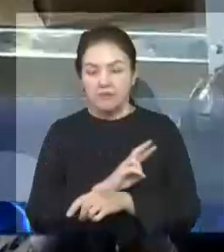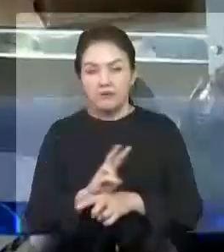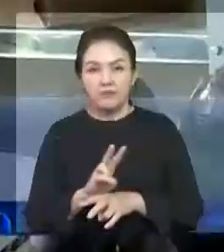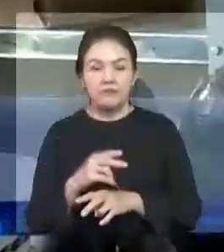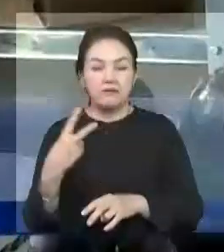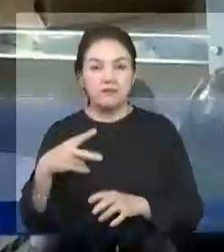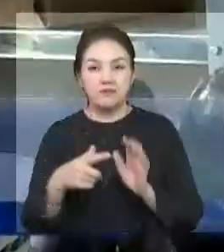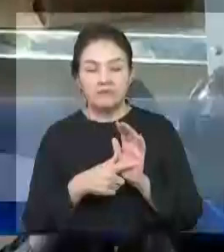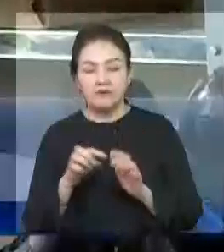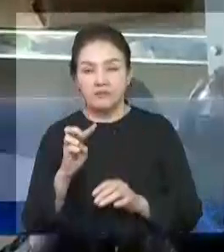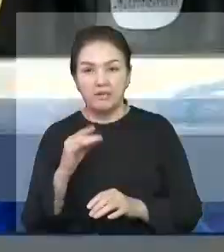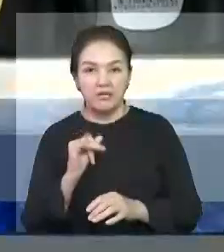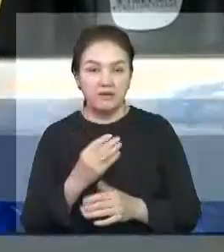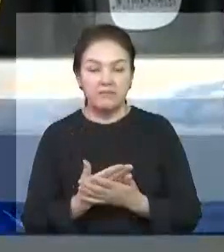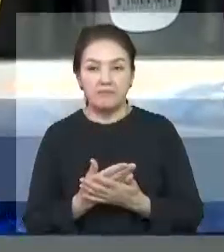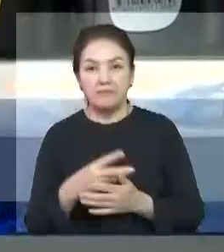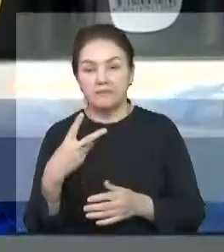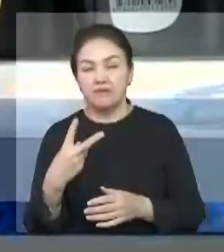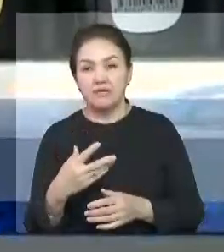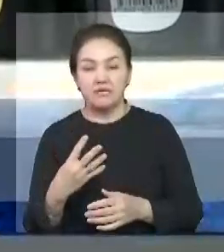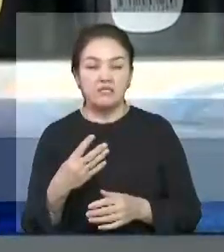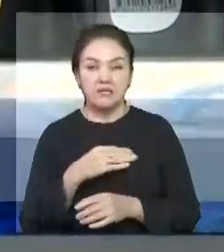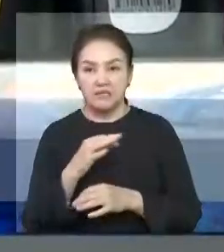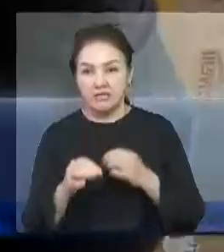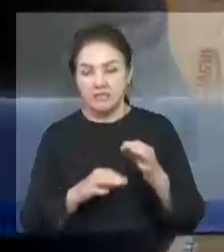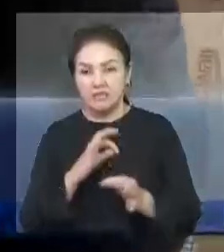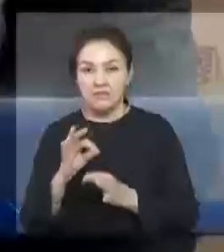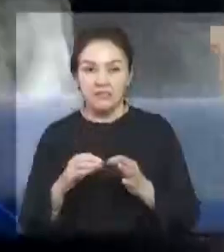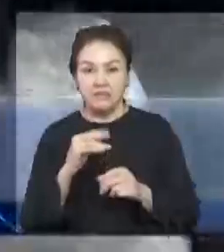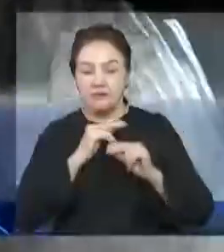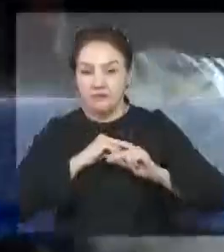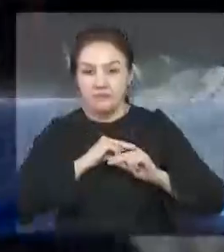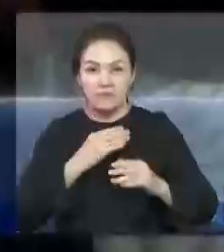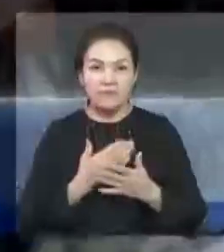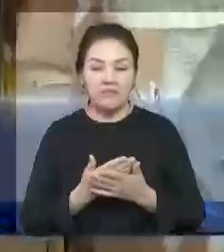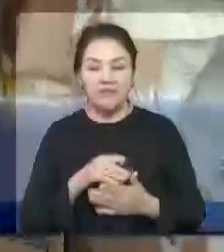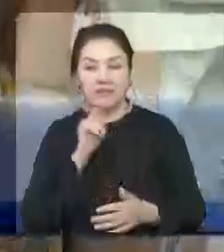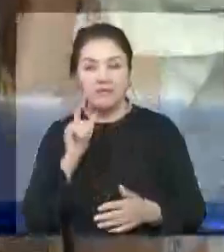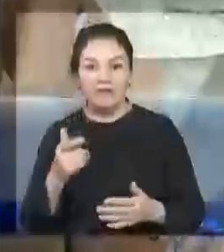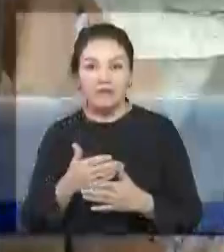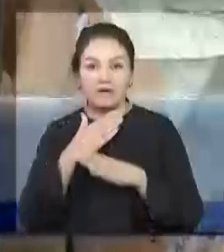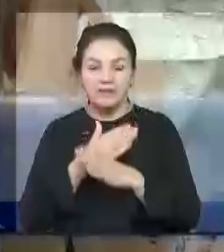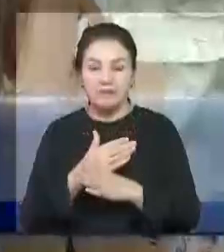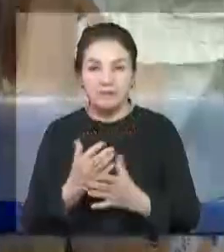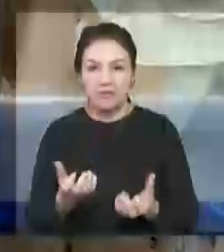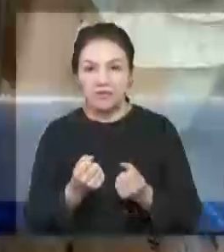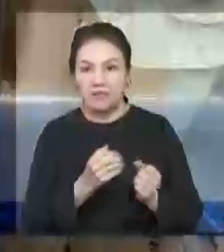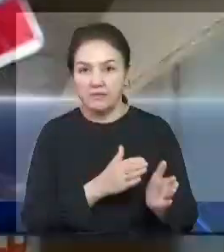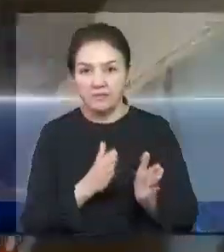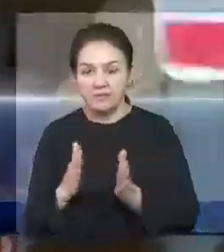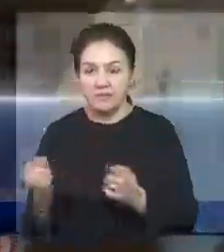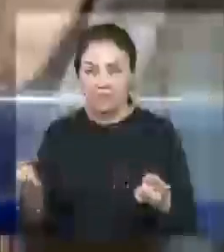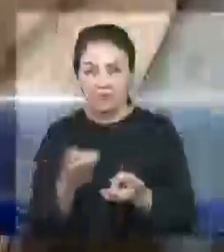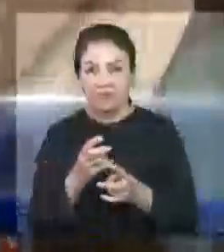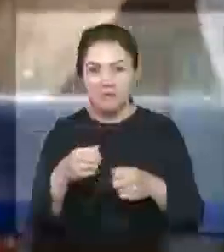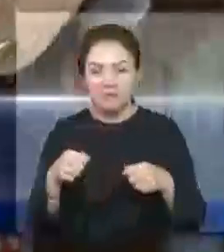27 марта. С того времени в режиме 24/7 волонтеры, госслужащие и просто активные актюбинцы помогают принимать и распределять